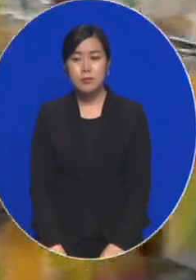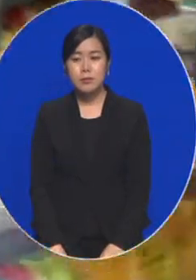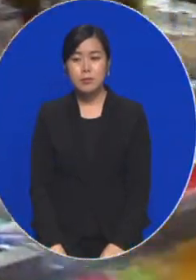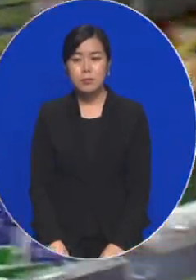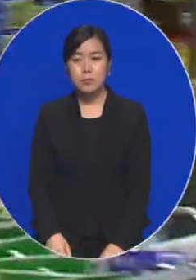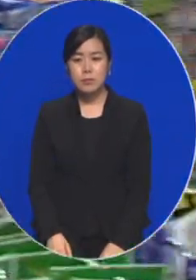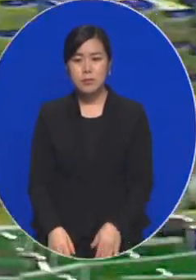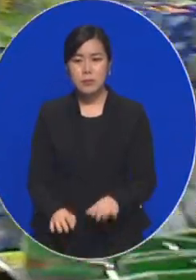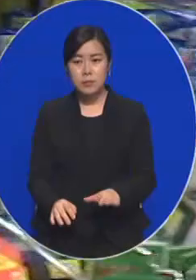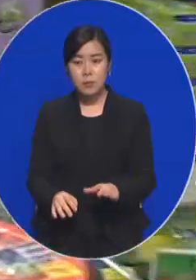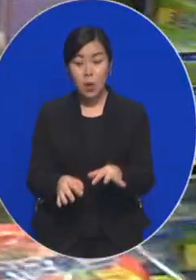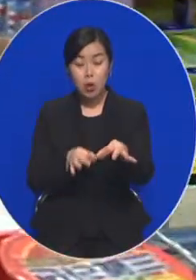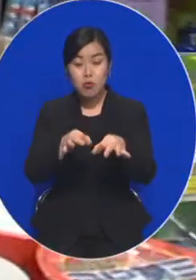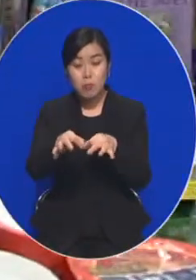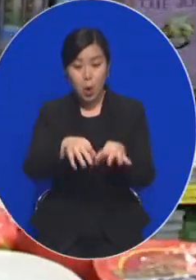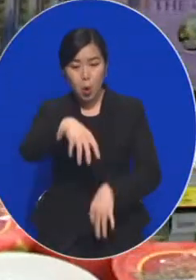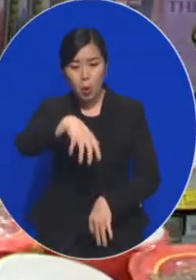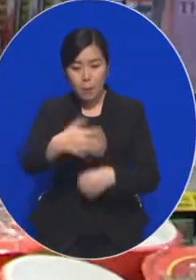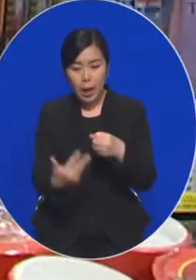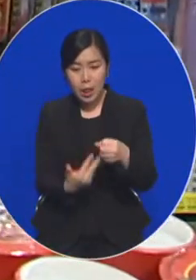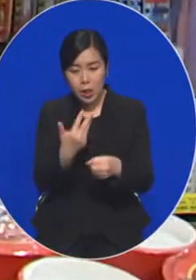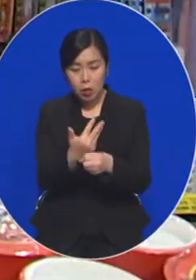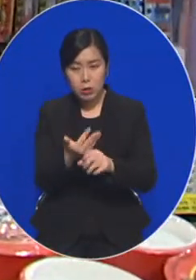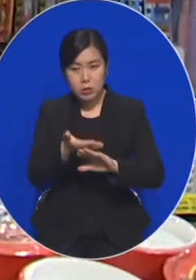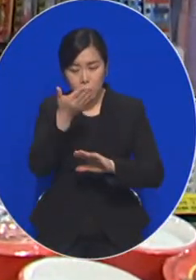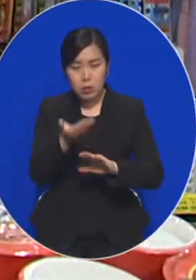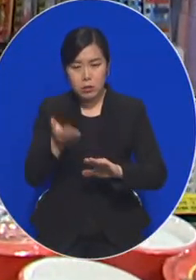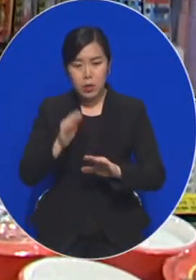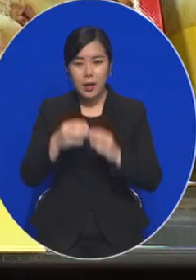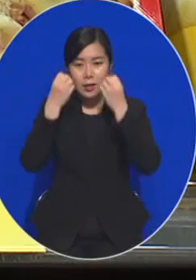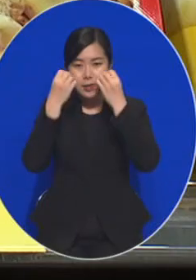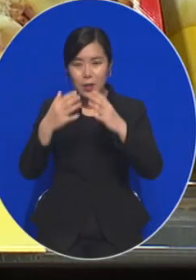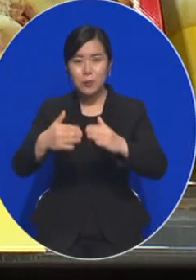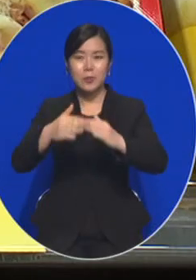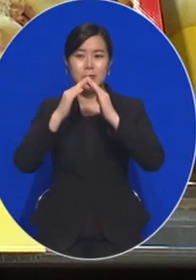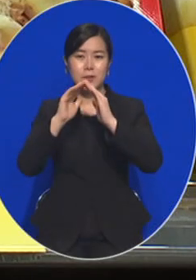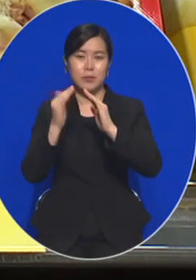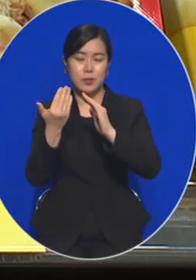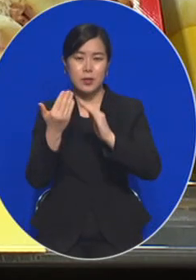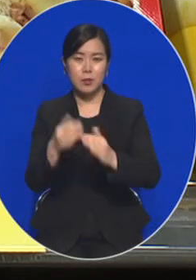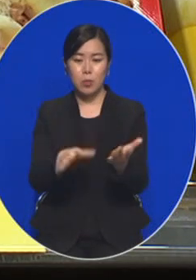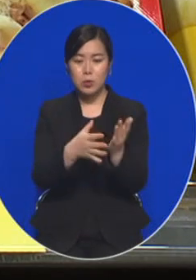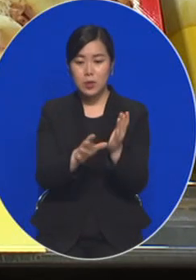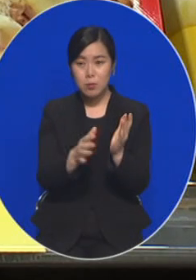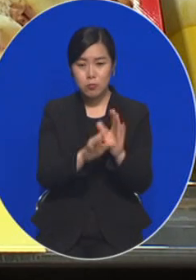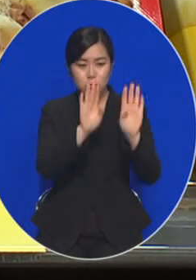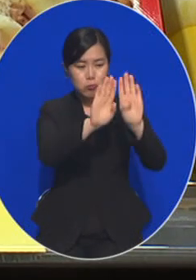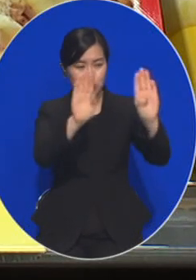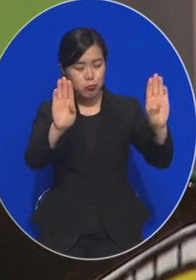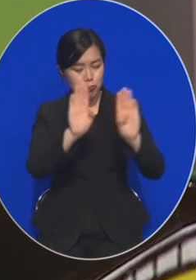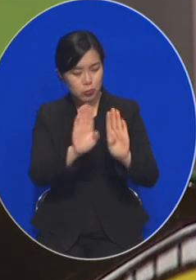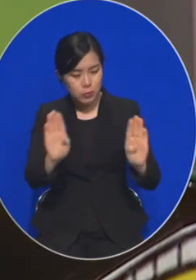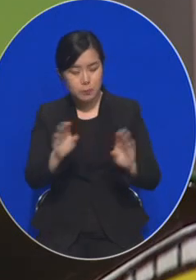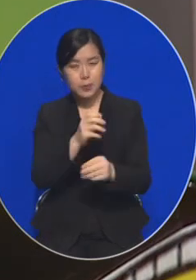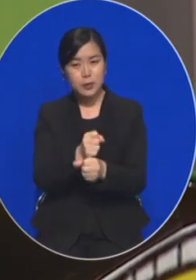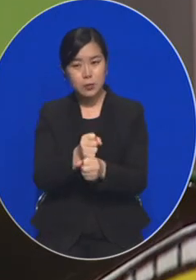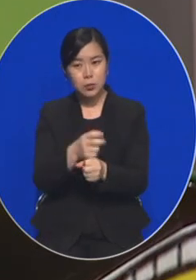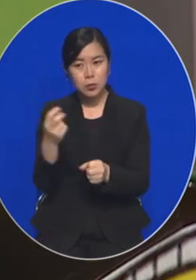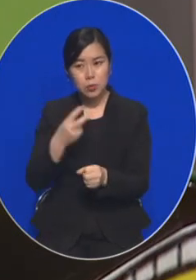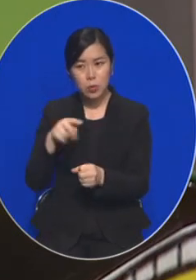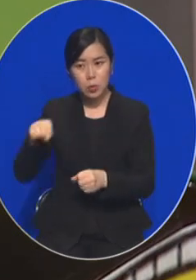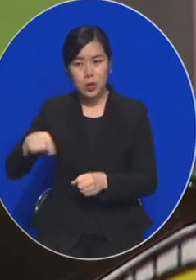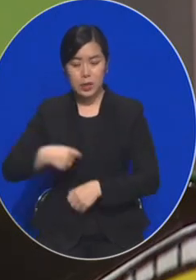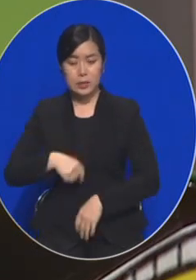8년 된 동네 슈퍼가 새롭게 단장을 마쳤습니다. 소비자 기호에 맞춰 상품 진열대를 정비하고 한쪽엔